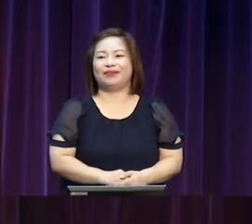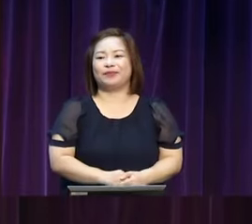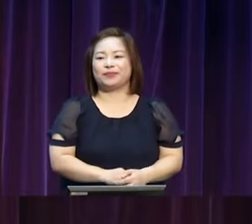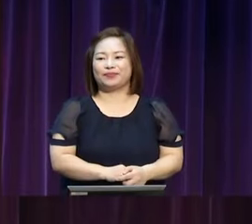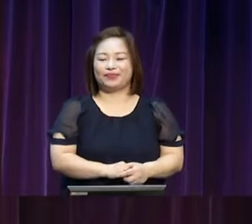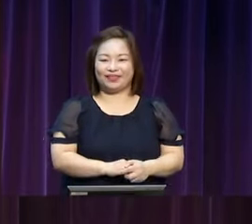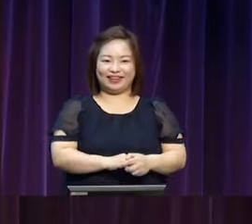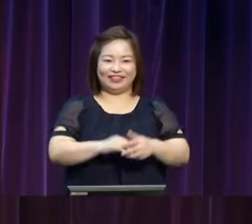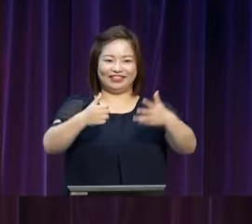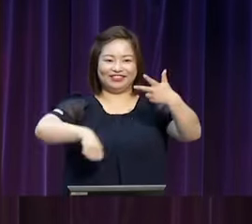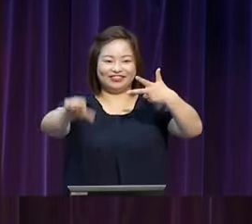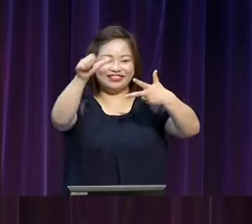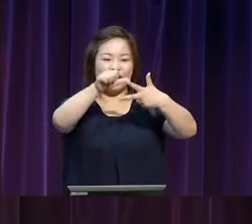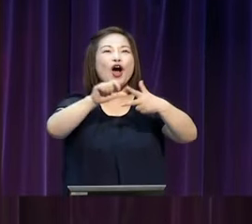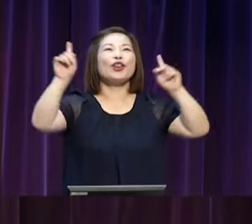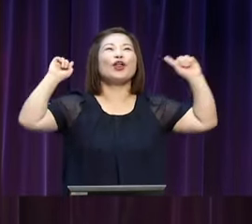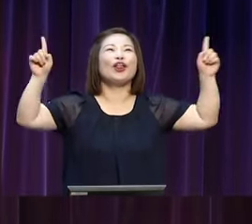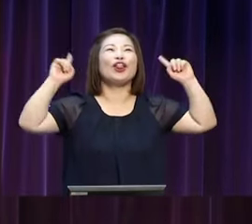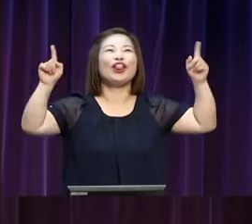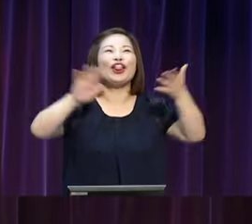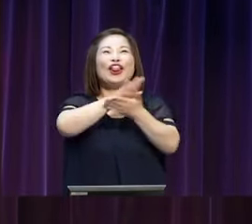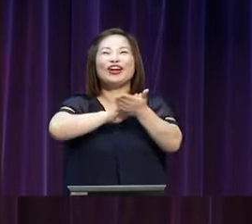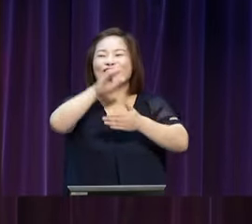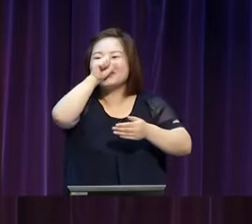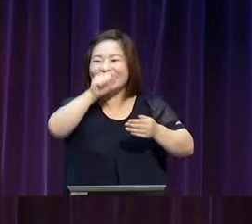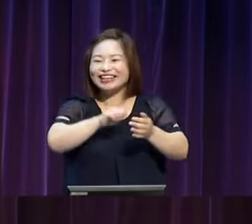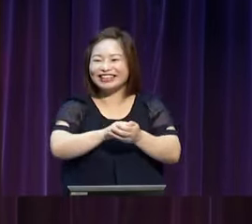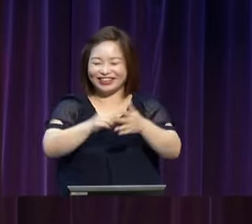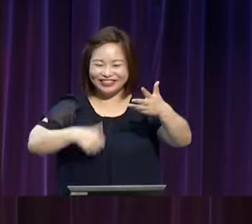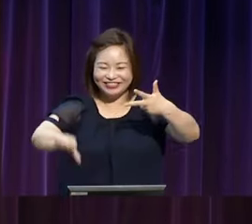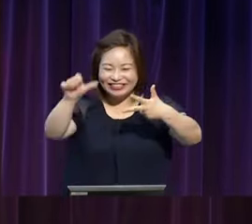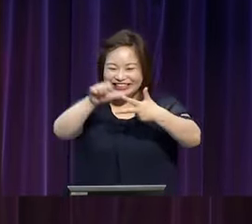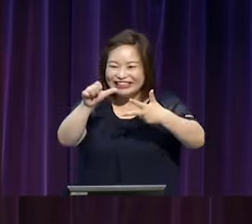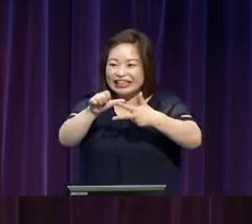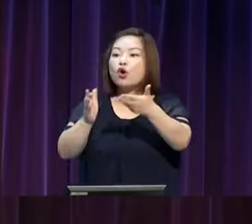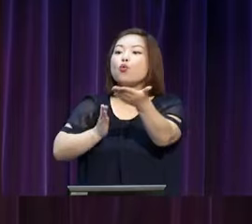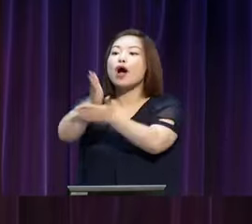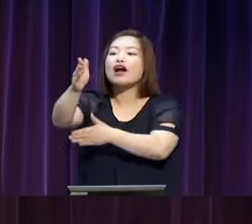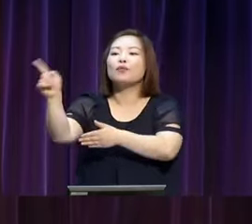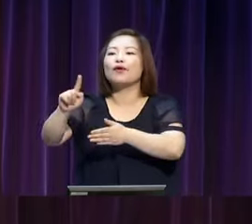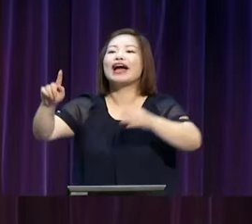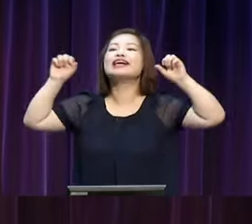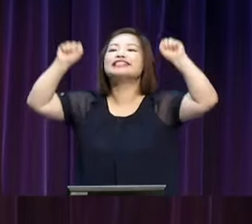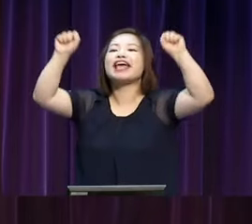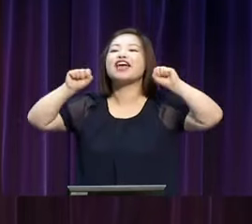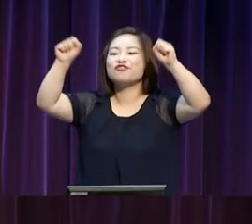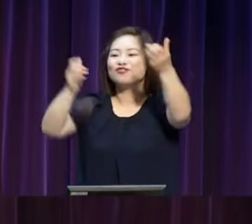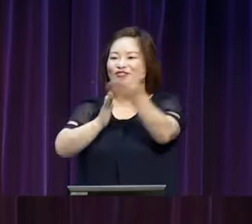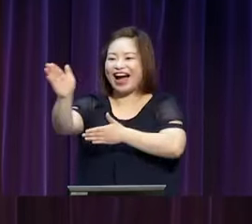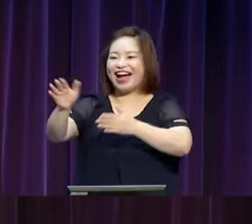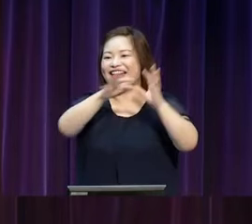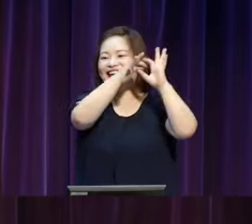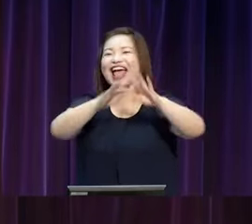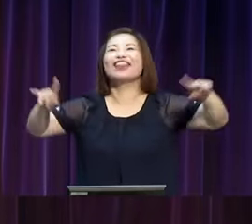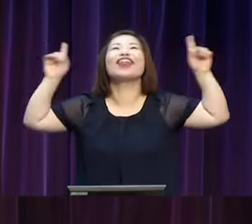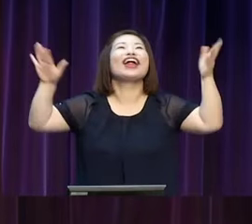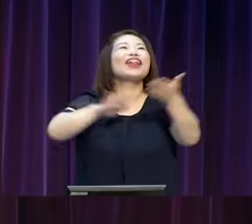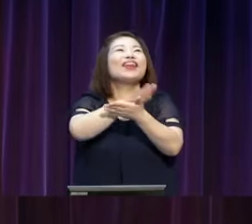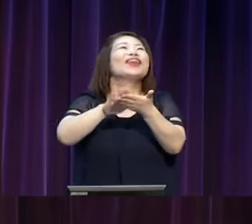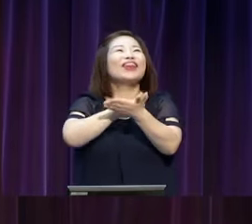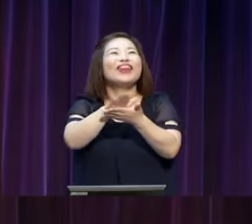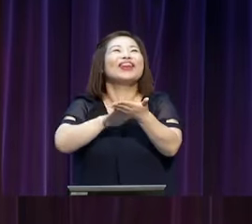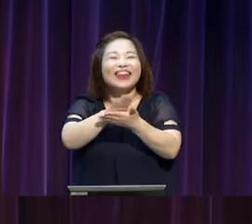노는 걸 좋아해가지고 또 이제 과도 체육과를 갔어요. 그러니까 계속 놀아. 그러니까 계속 놀면서